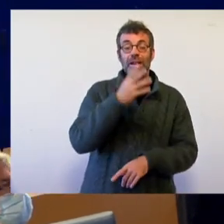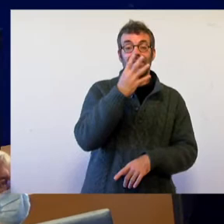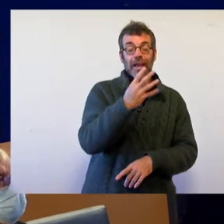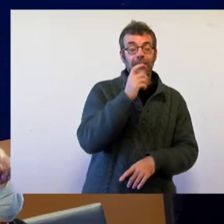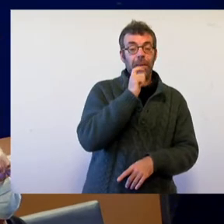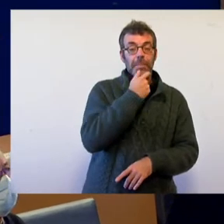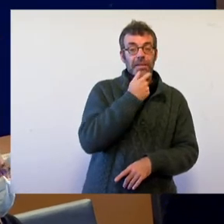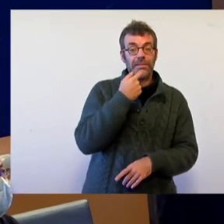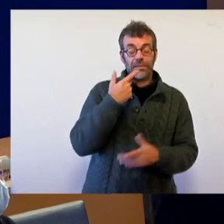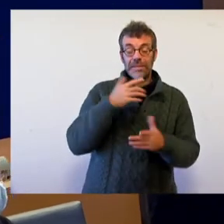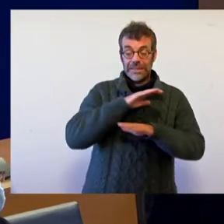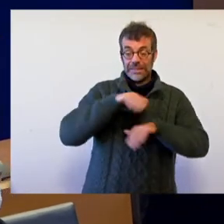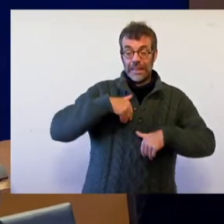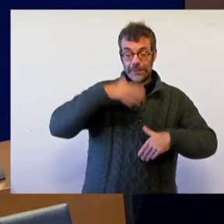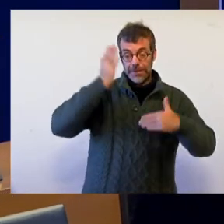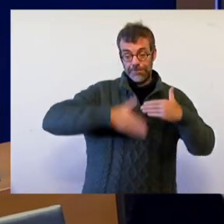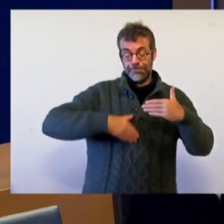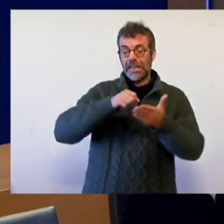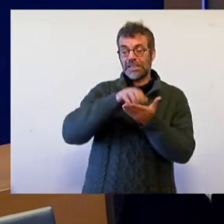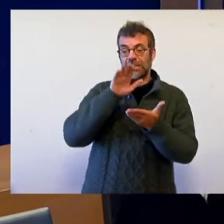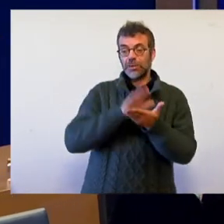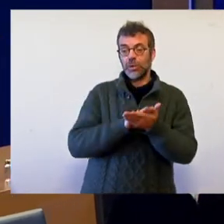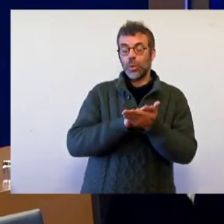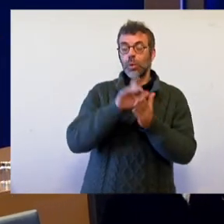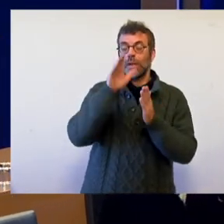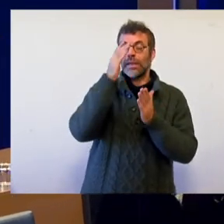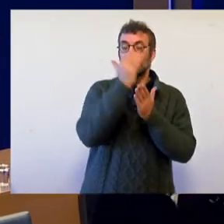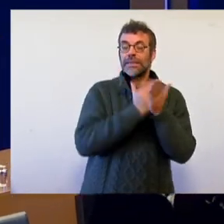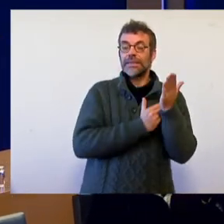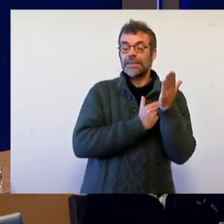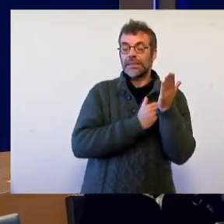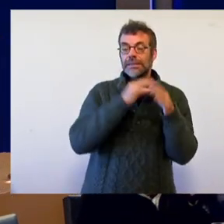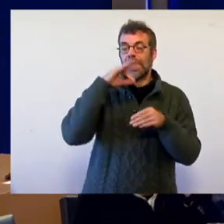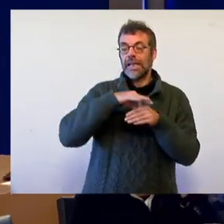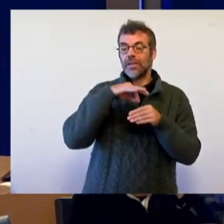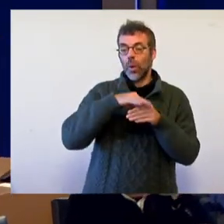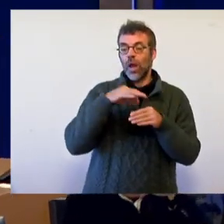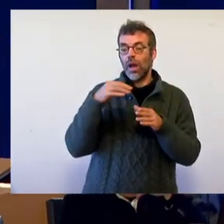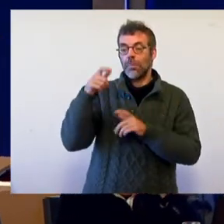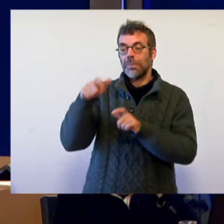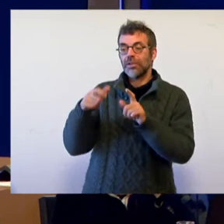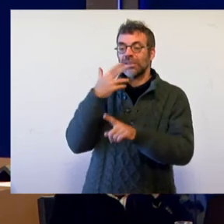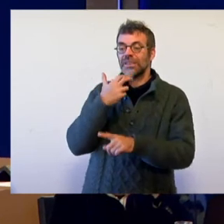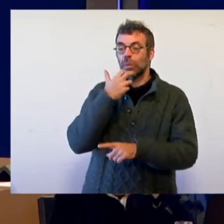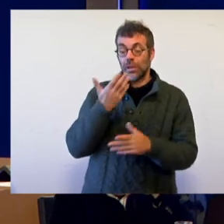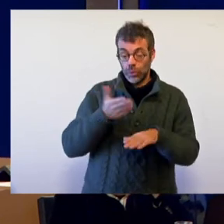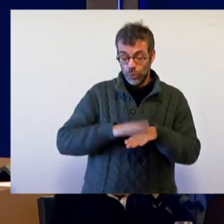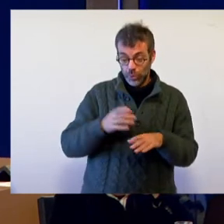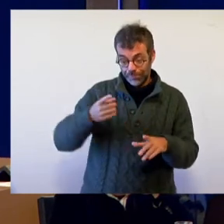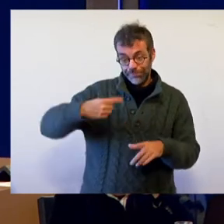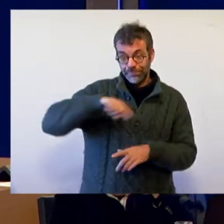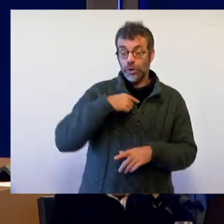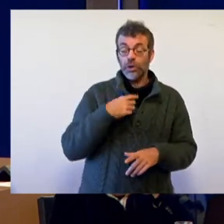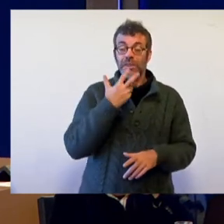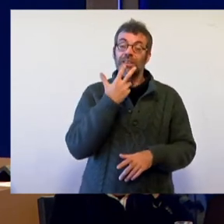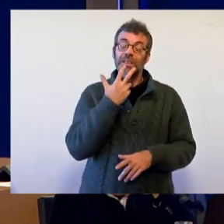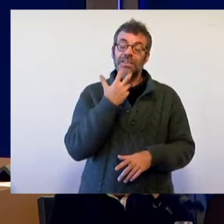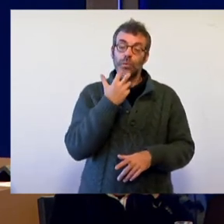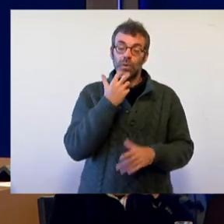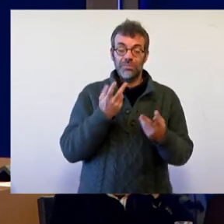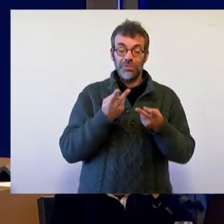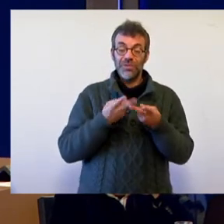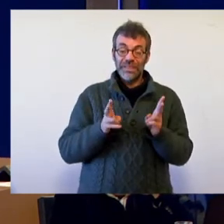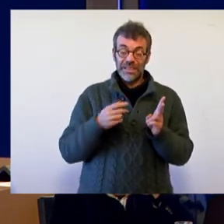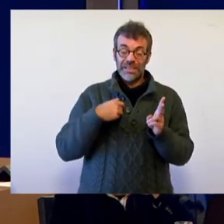carat pour s'inscrire sur les listes électorales. Et dans notre ville, mais comme ailleurs, mais quand même particulièrement dans notre ville, la participation aux dernières